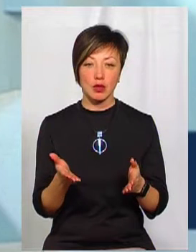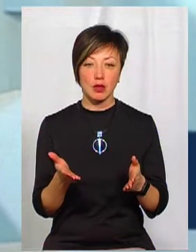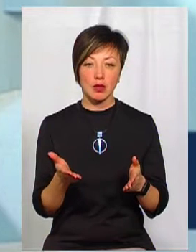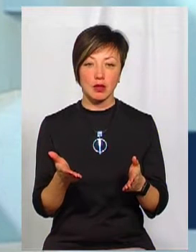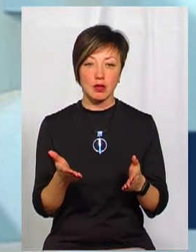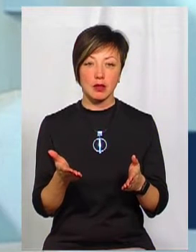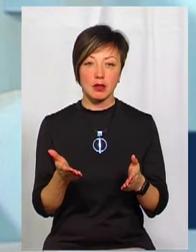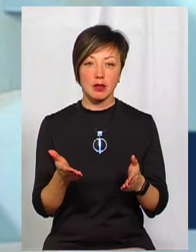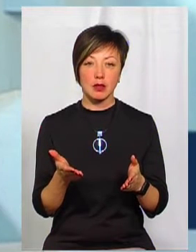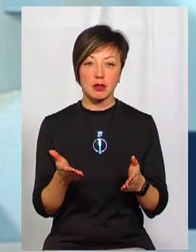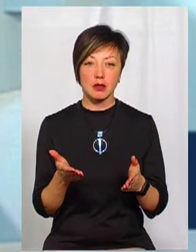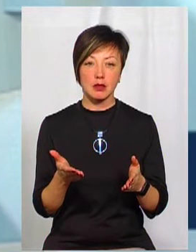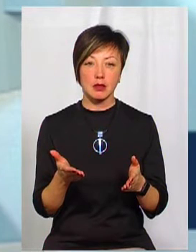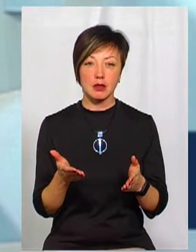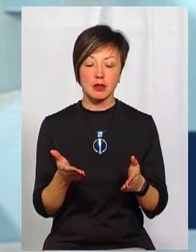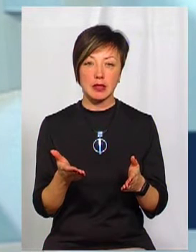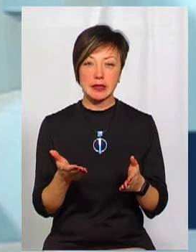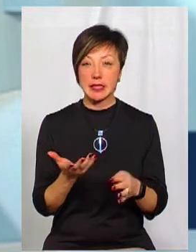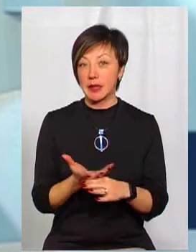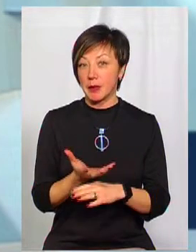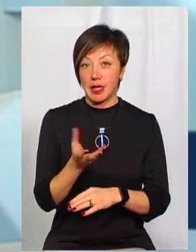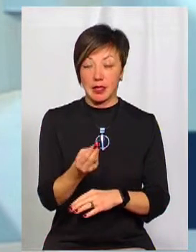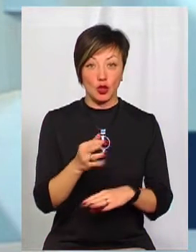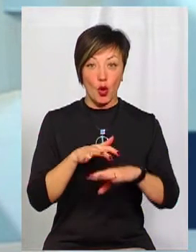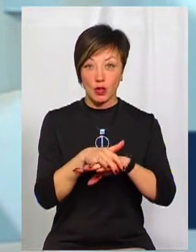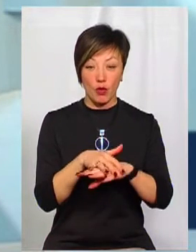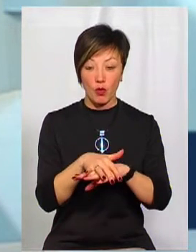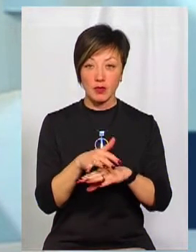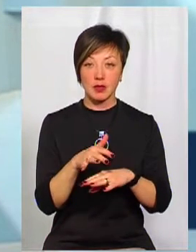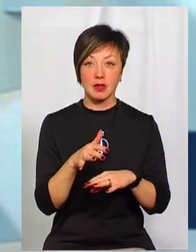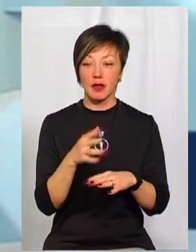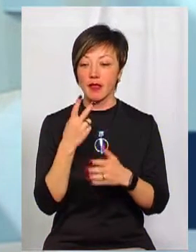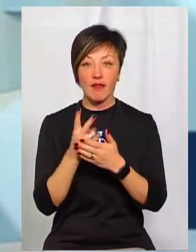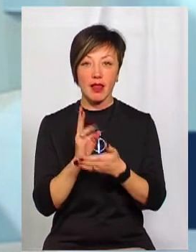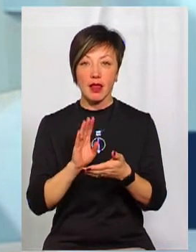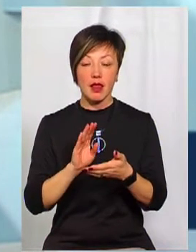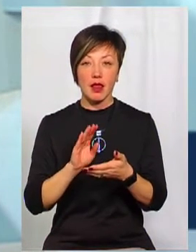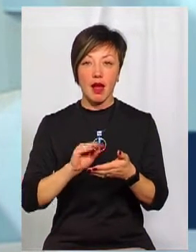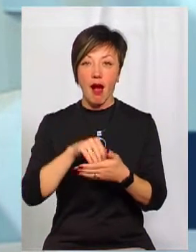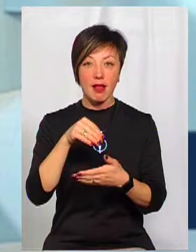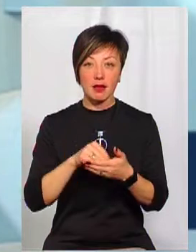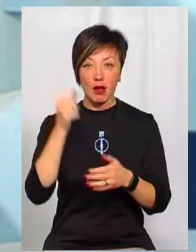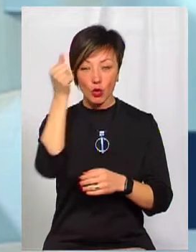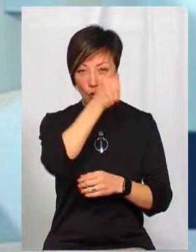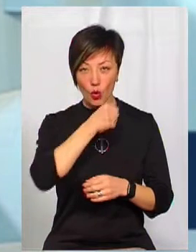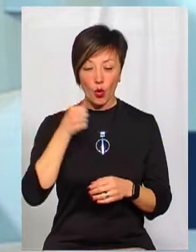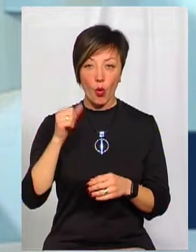сплачуватись? Платіж розраховувався, виходячи з не з календарного газового року, а